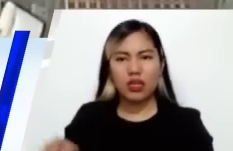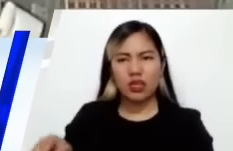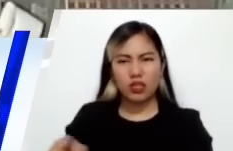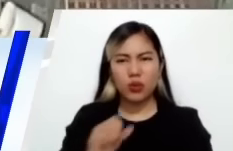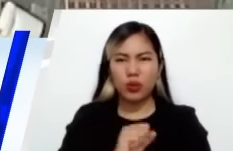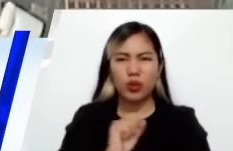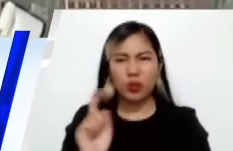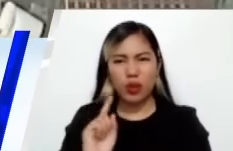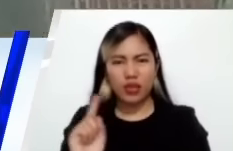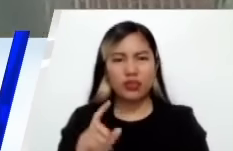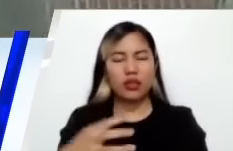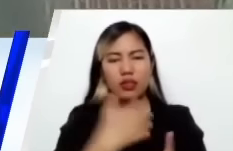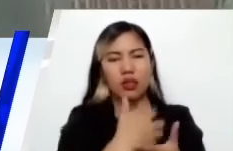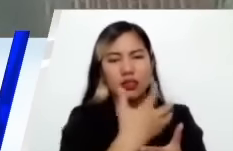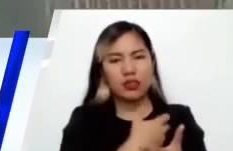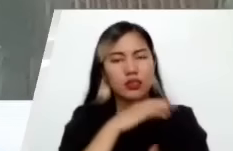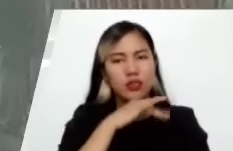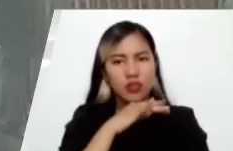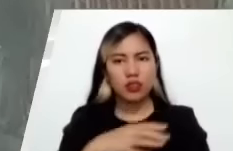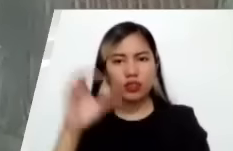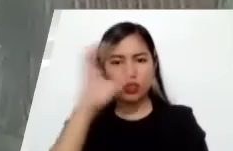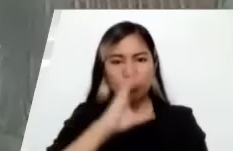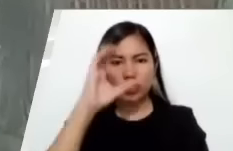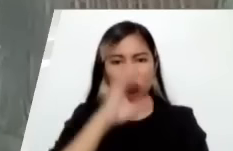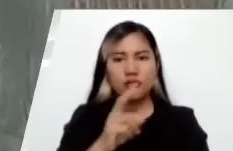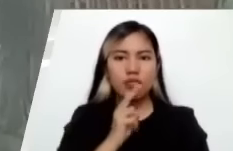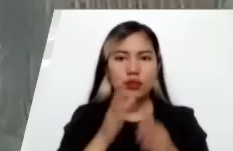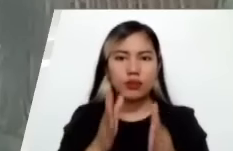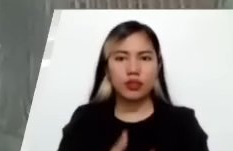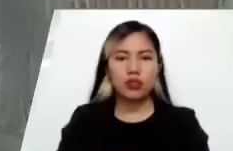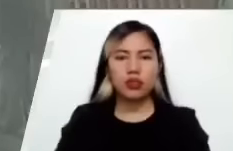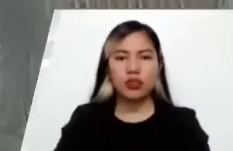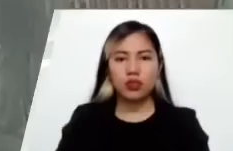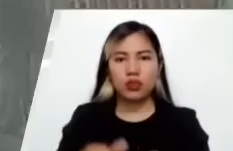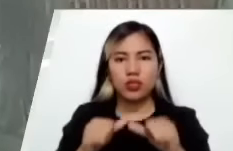pulisya ang tumakas na suspect. Patuloy siyang tinutugis.